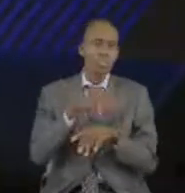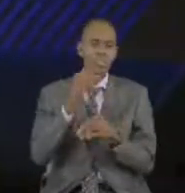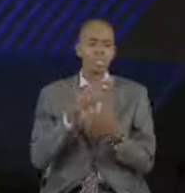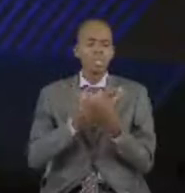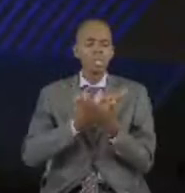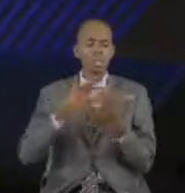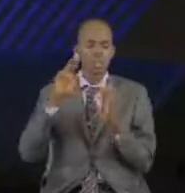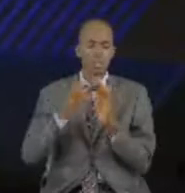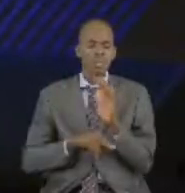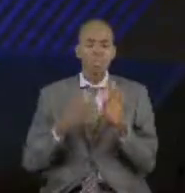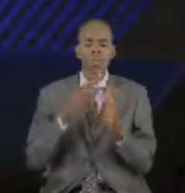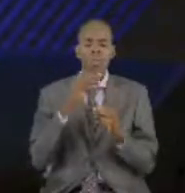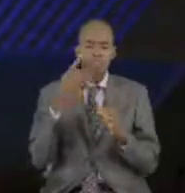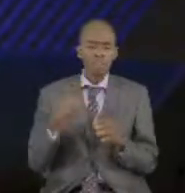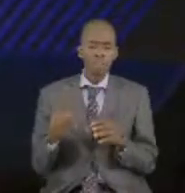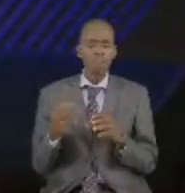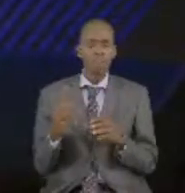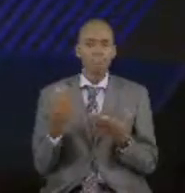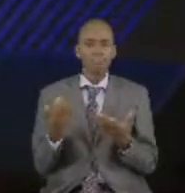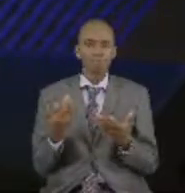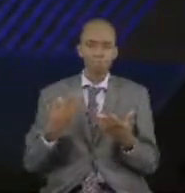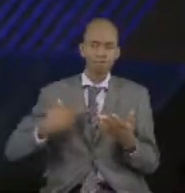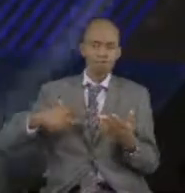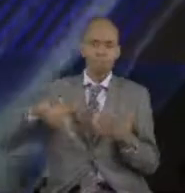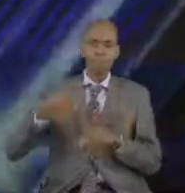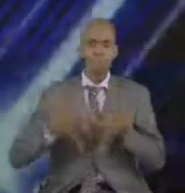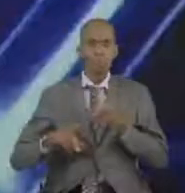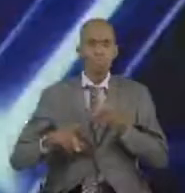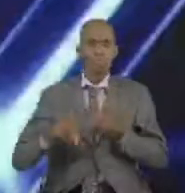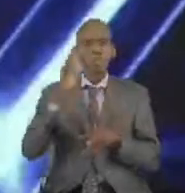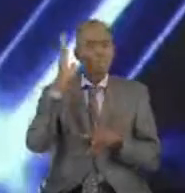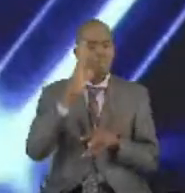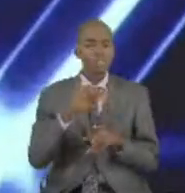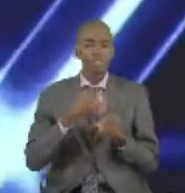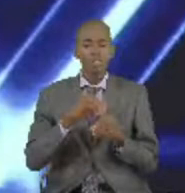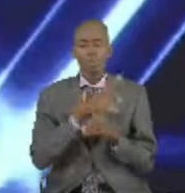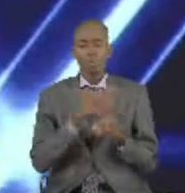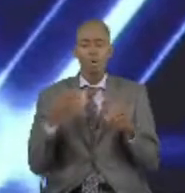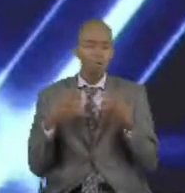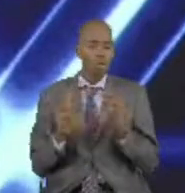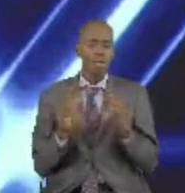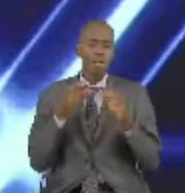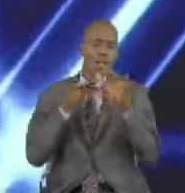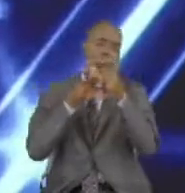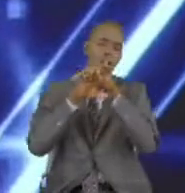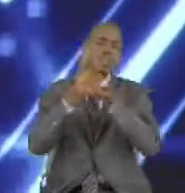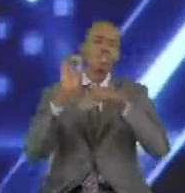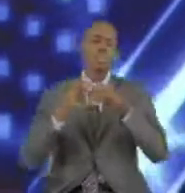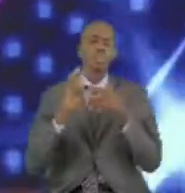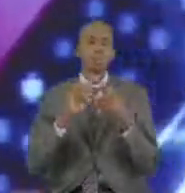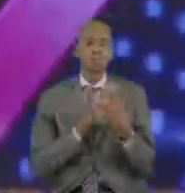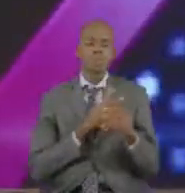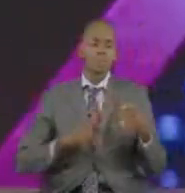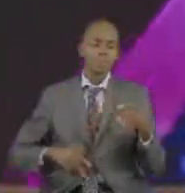heures des scribes et des pharisiens vous n'entrerez parc le royaume de dieu